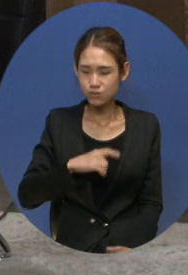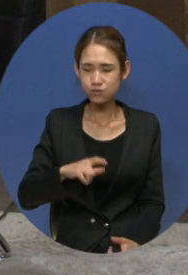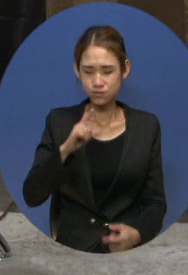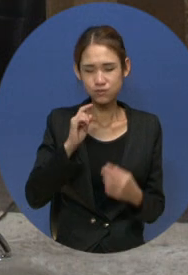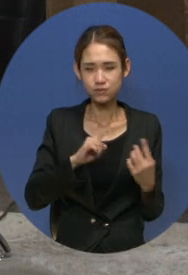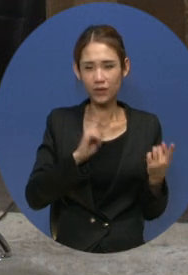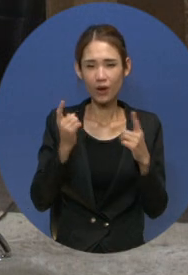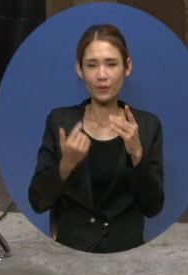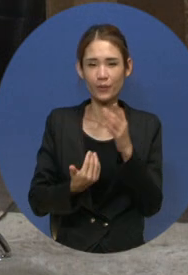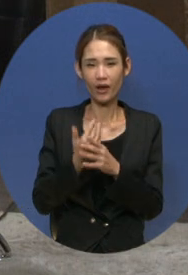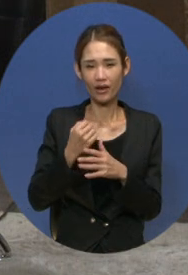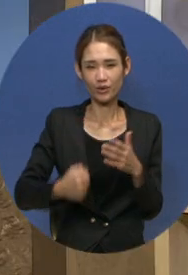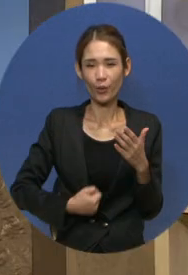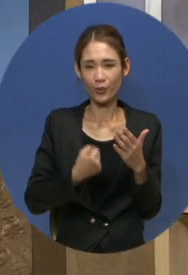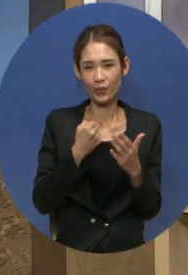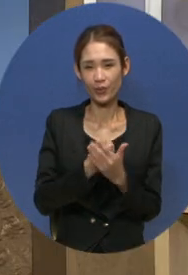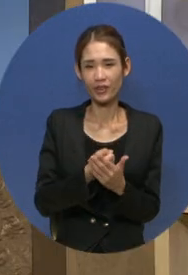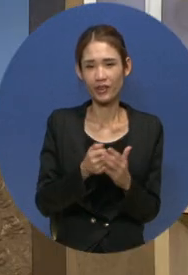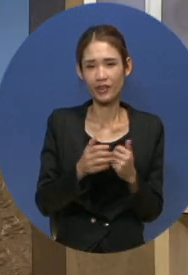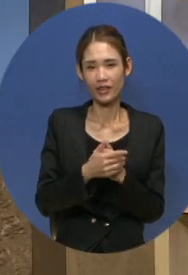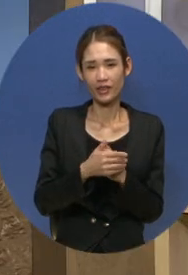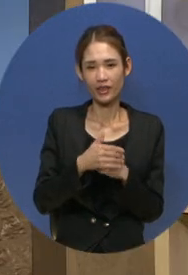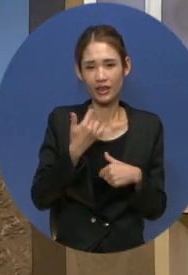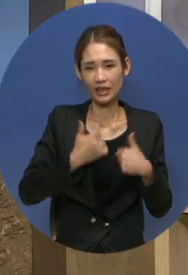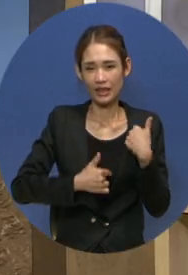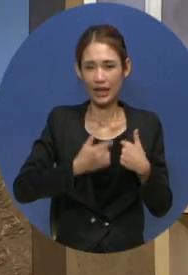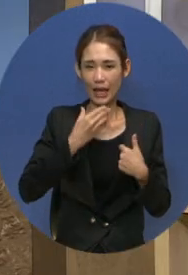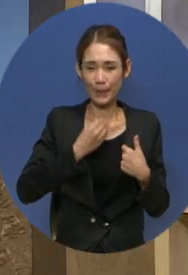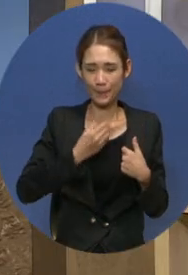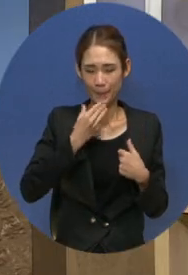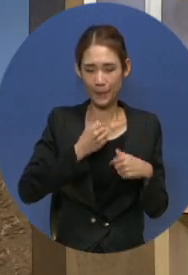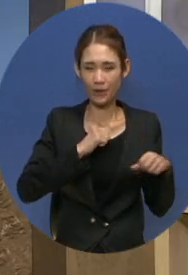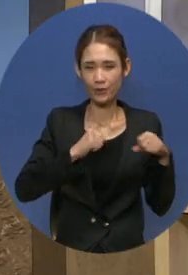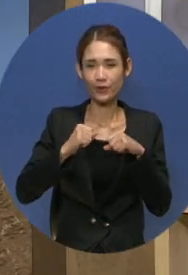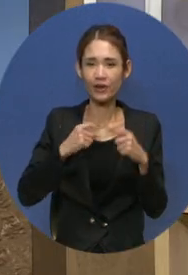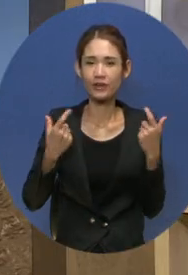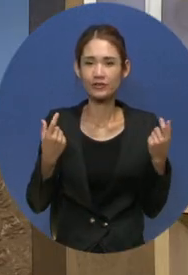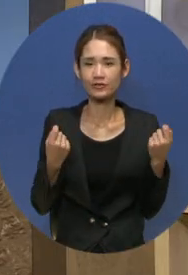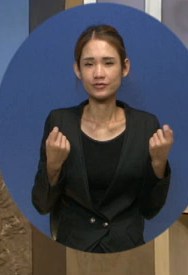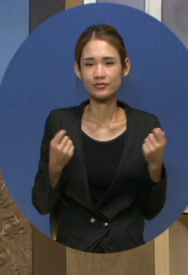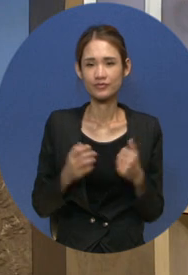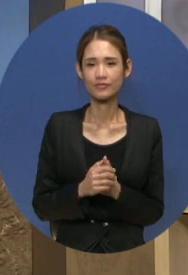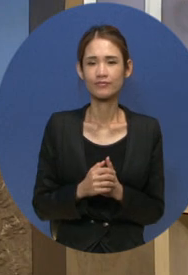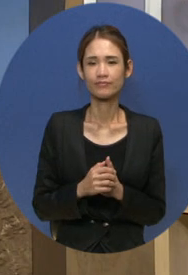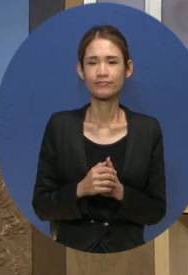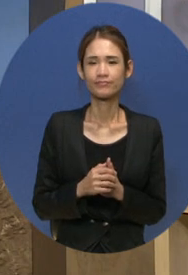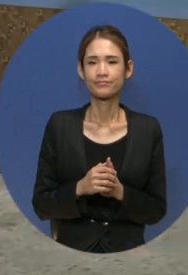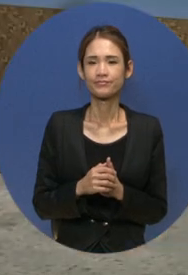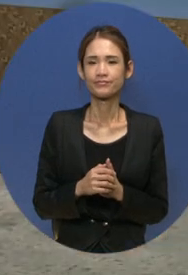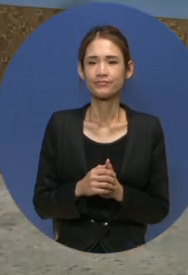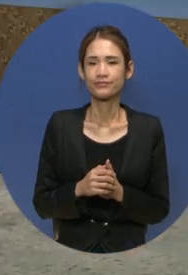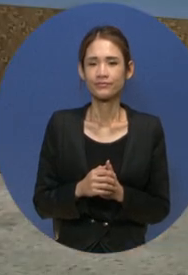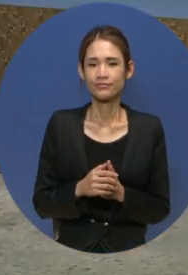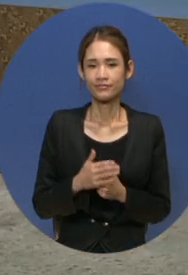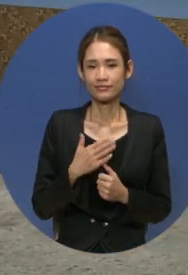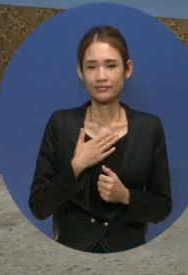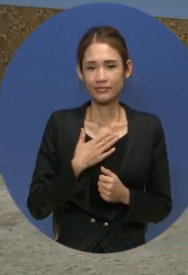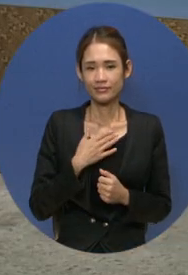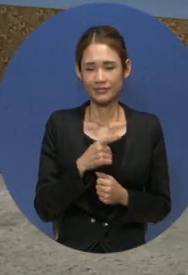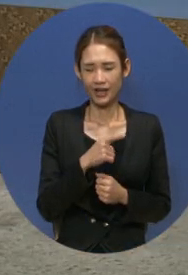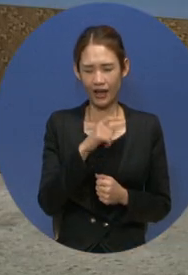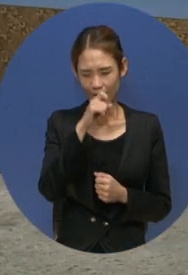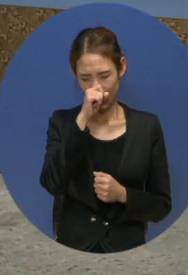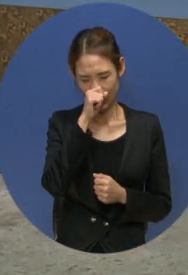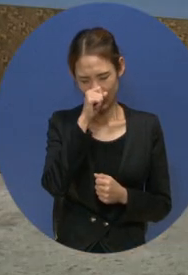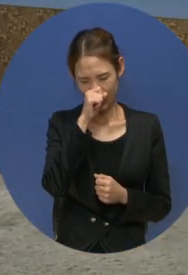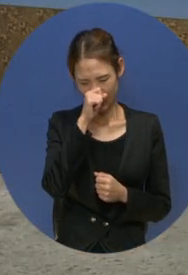삶에 대한 예. 그런 용기나 그런 예. 기쁨, 행복감을 예. 느낄 수 있는 그런 활동일 것 같은데요. 예. 그래서 제가 굉장히 애정하는